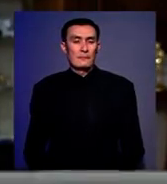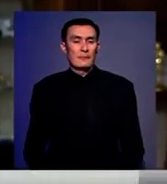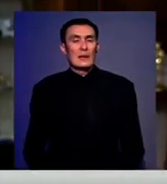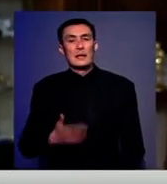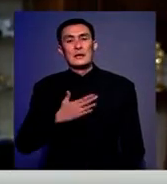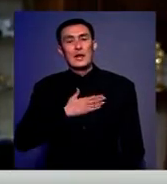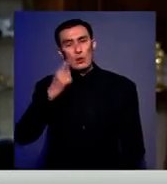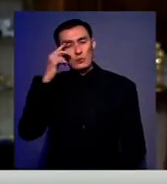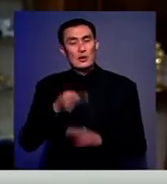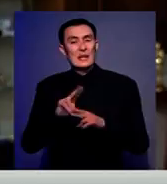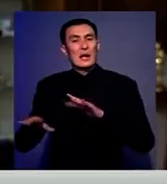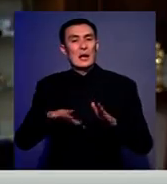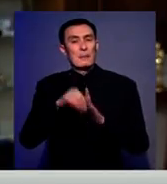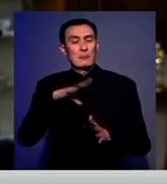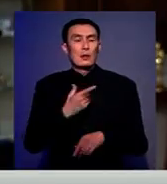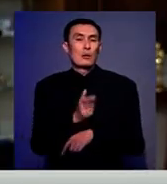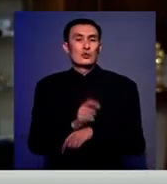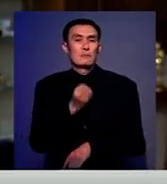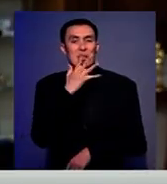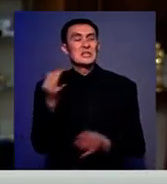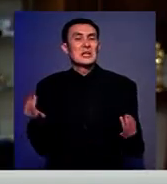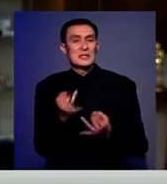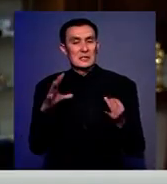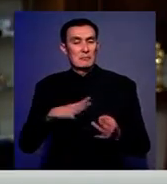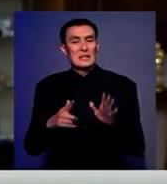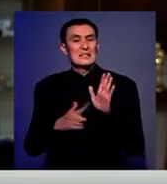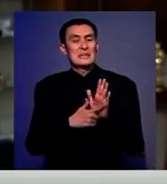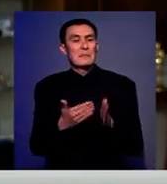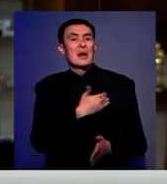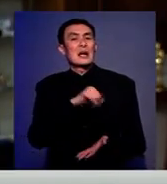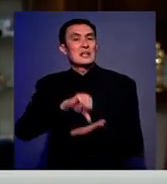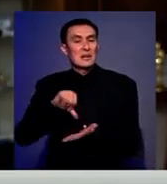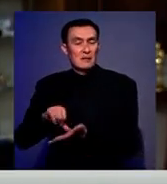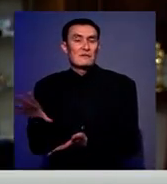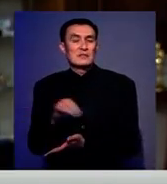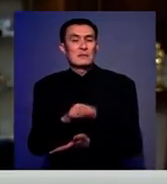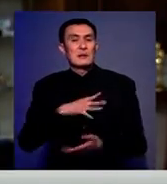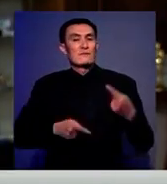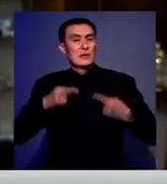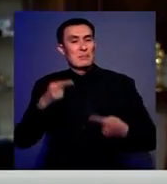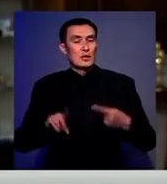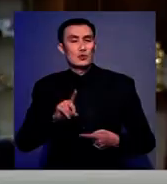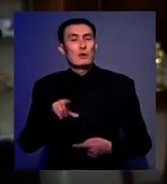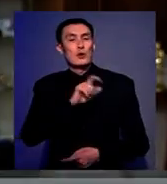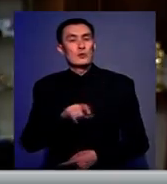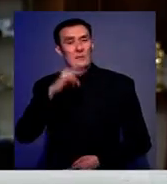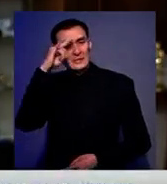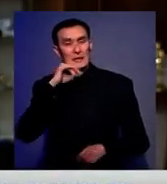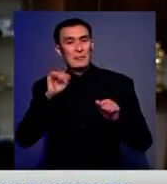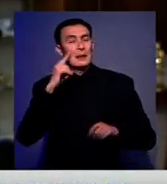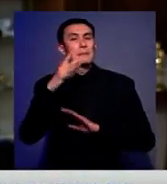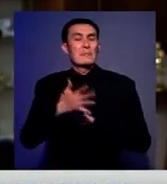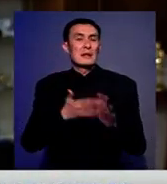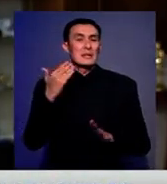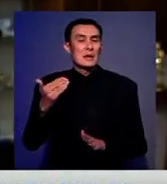Я думаю, что эта кампания была очень положительной и интересной. Было 7 кандидатов, и все участвовали в дебатах, чтобы все люди Казахстана могли понять